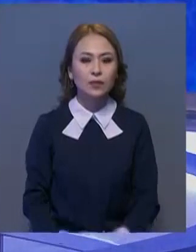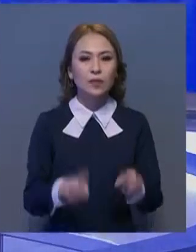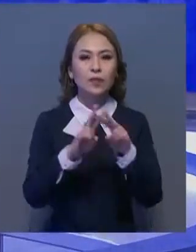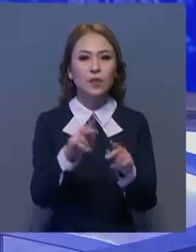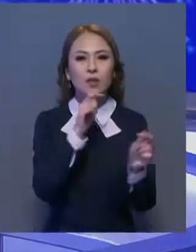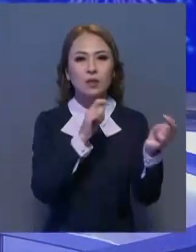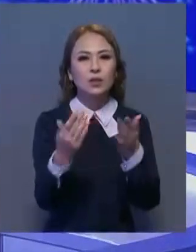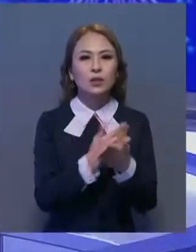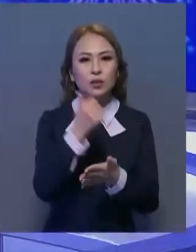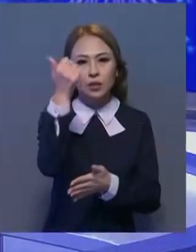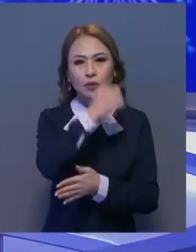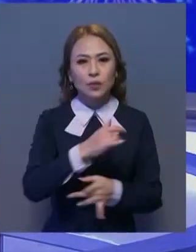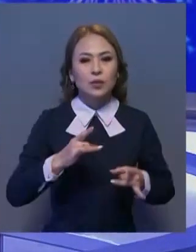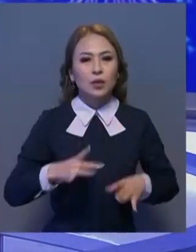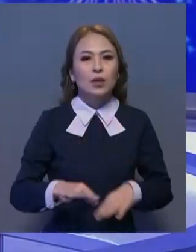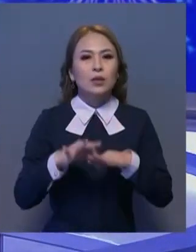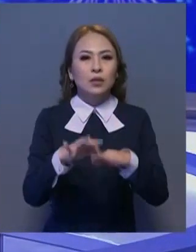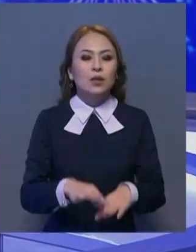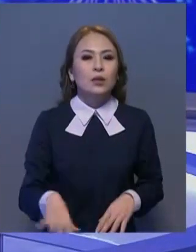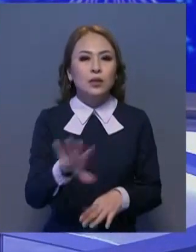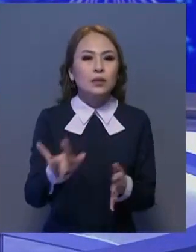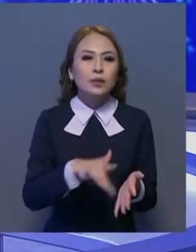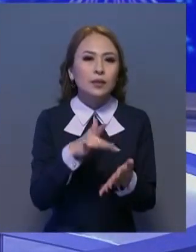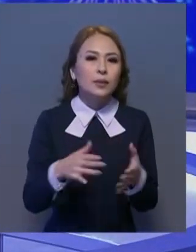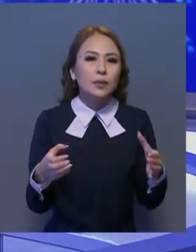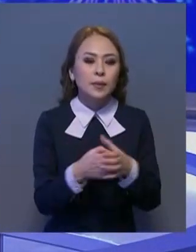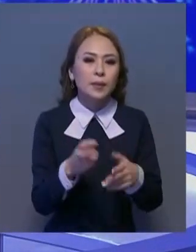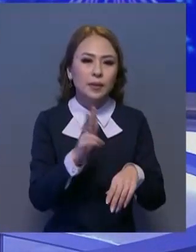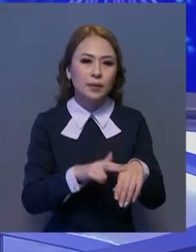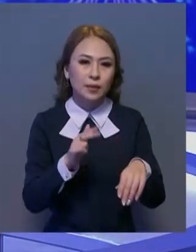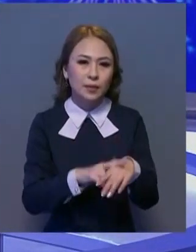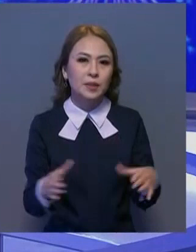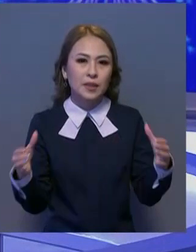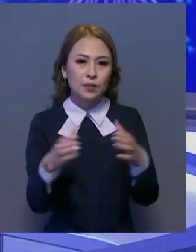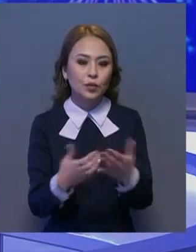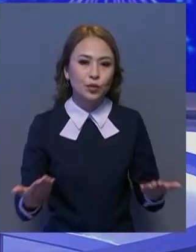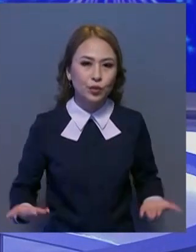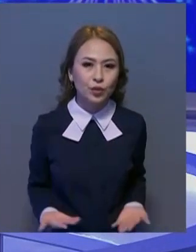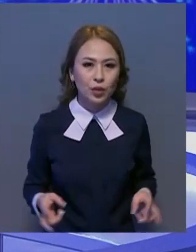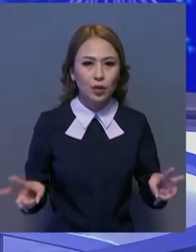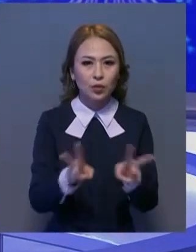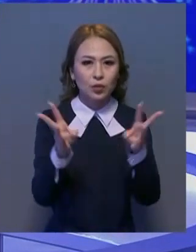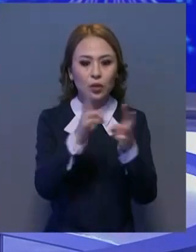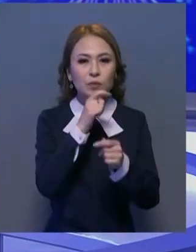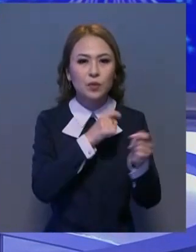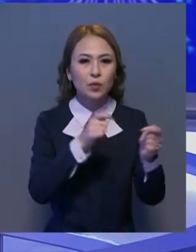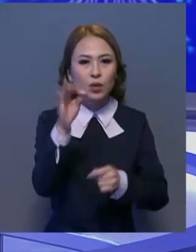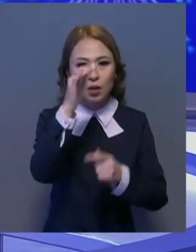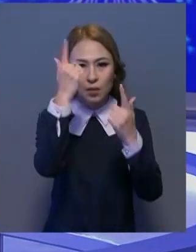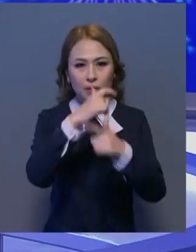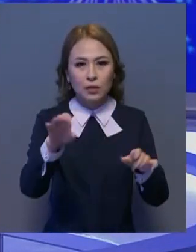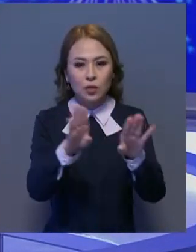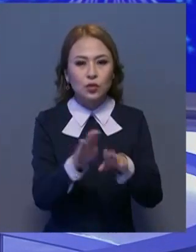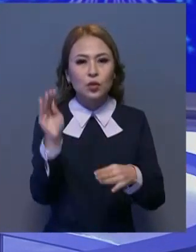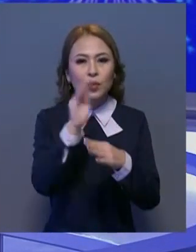Елордада қауіпсіз жаңа жыл шарасы өтті. Қалалық төтенше жағдайлар департаменті полицейлермен бірлесіп, тұрғындарға өрт қауіпсіздігі туралы